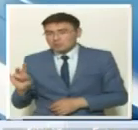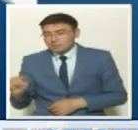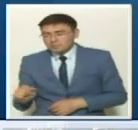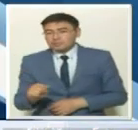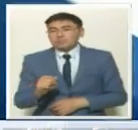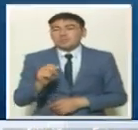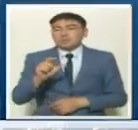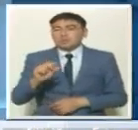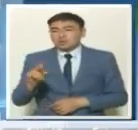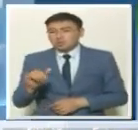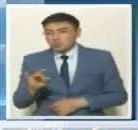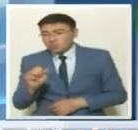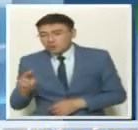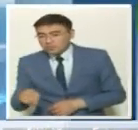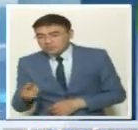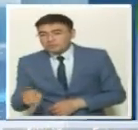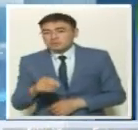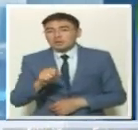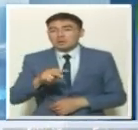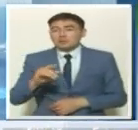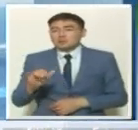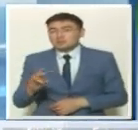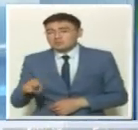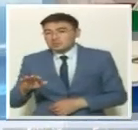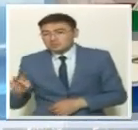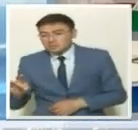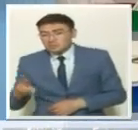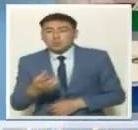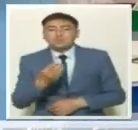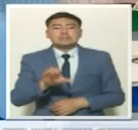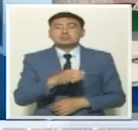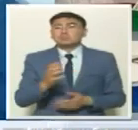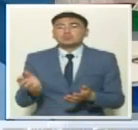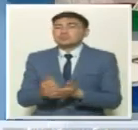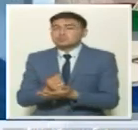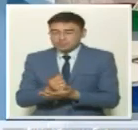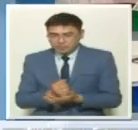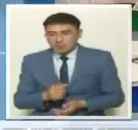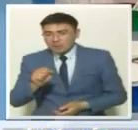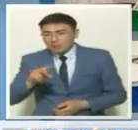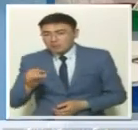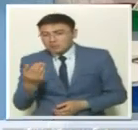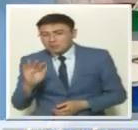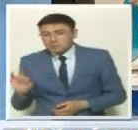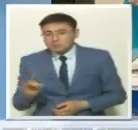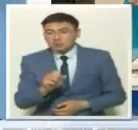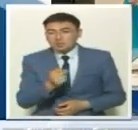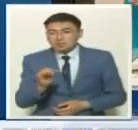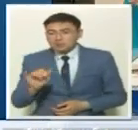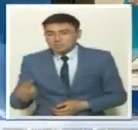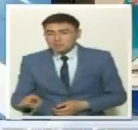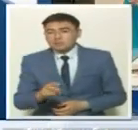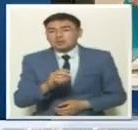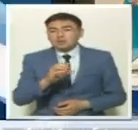Сайтуганбекова, Эдуард Рябинов и Александр Баландин. Серебряными призерами по программе ката и кумите стали Алишер Абдрахман, Аим Жамбыл и